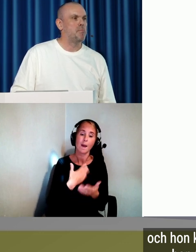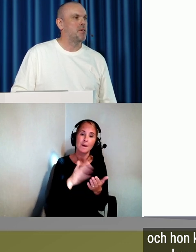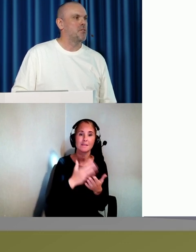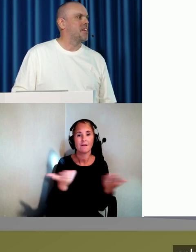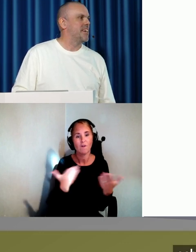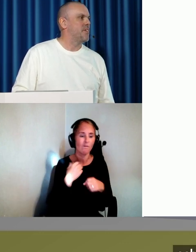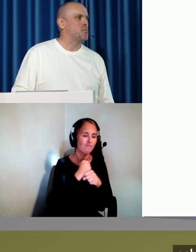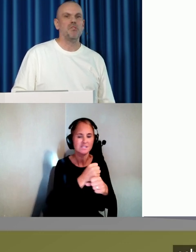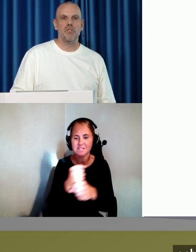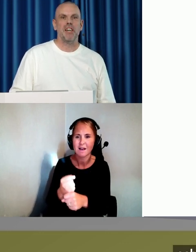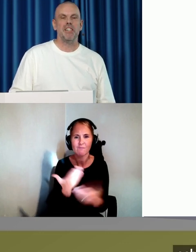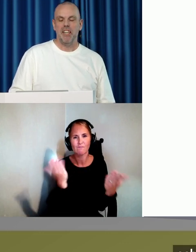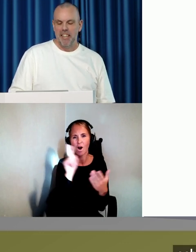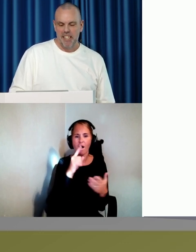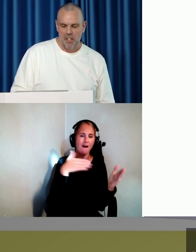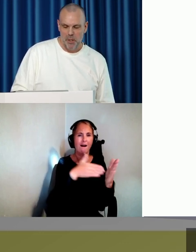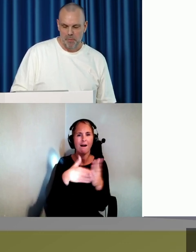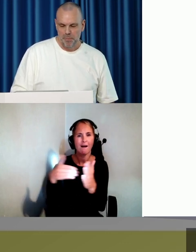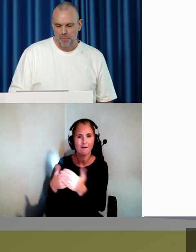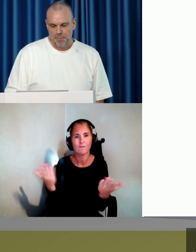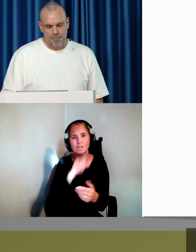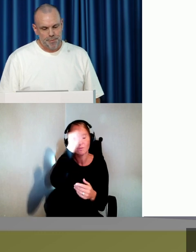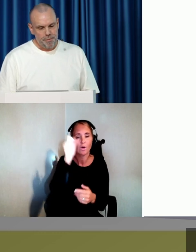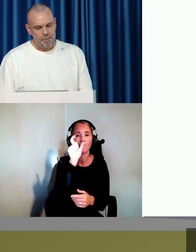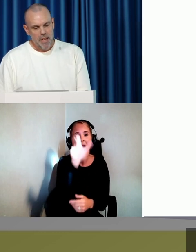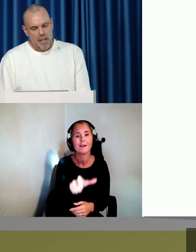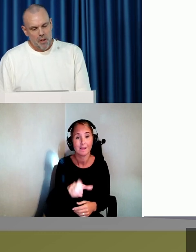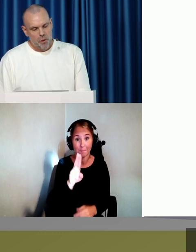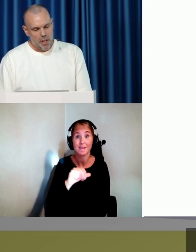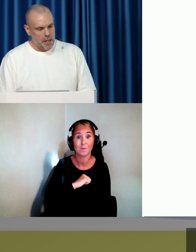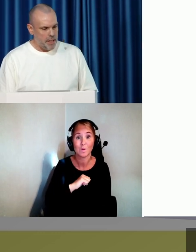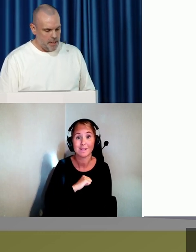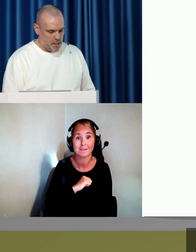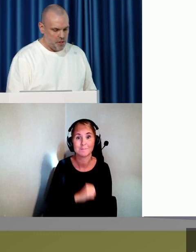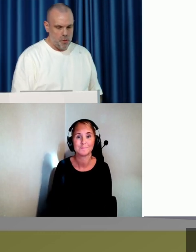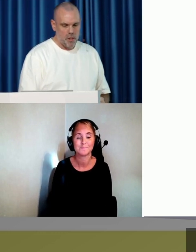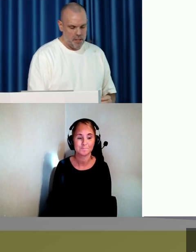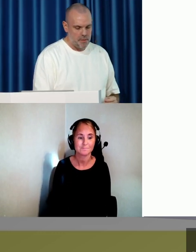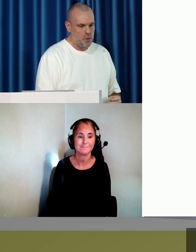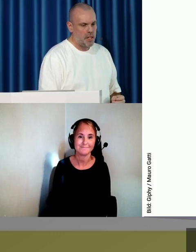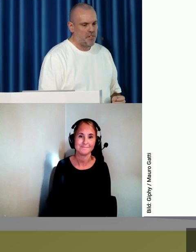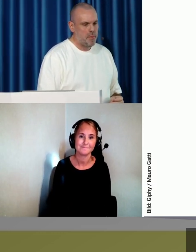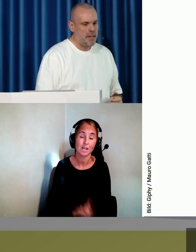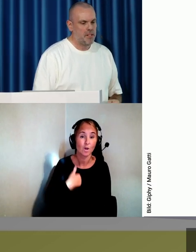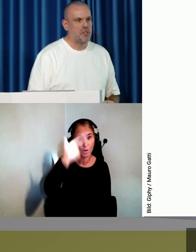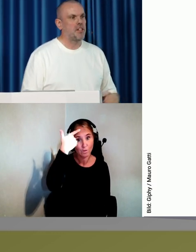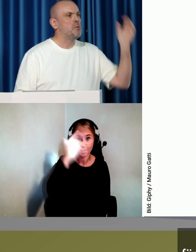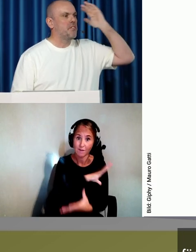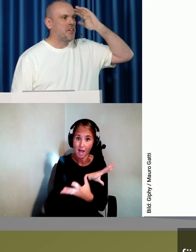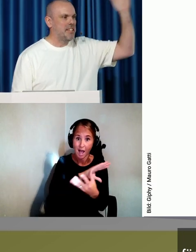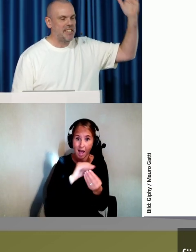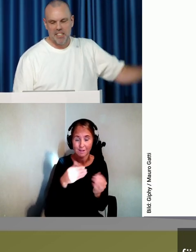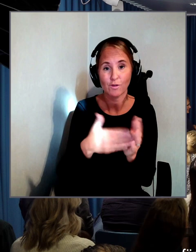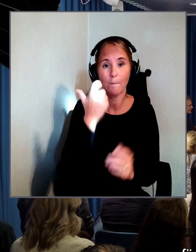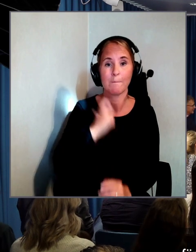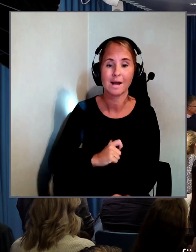inte begriper och vad som är svårt för henne jätteroligt och Eh jag tror att det var nog allt för mig så Tack så